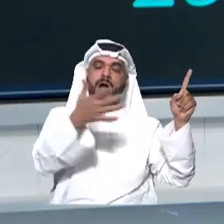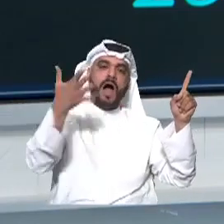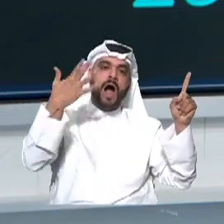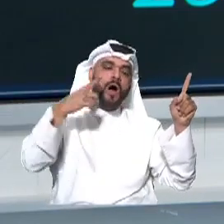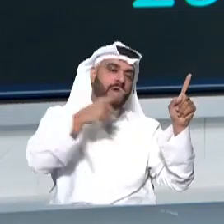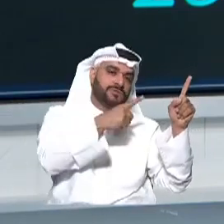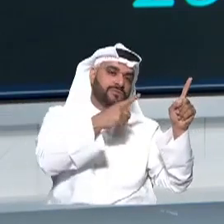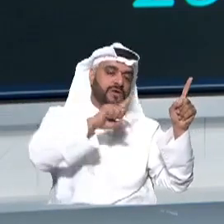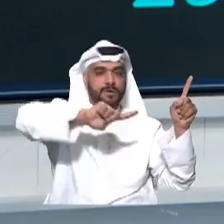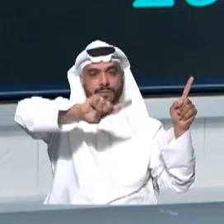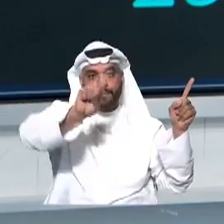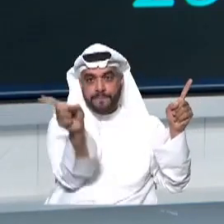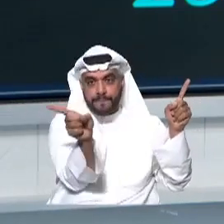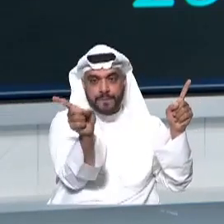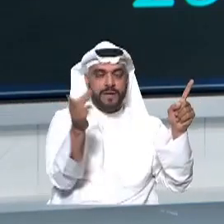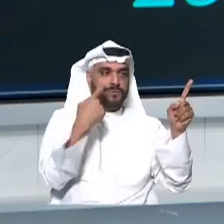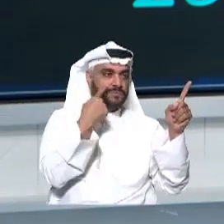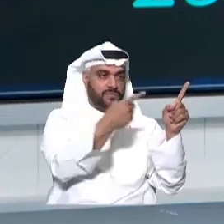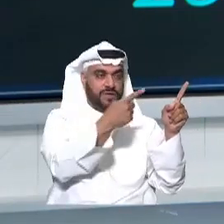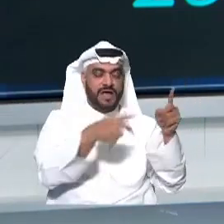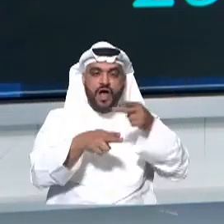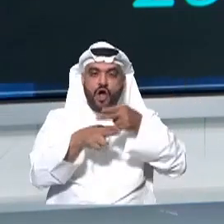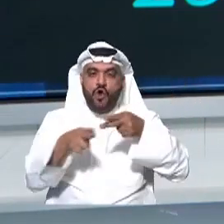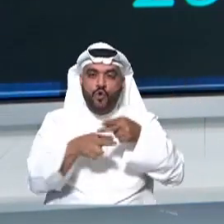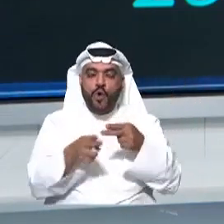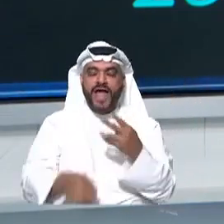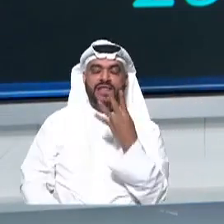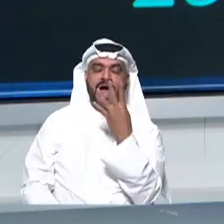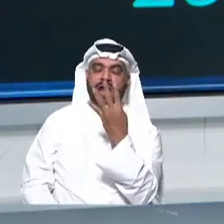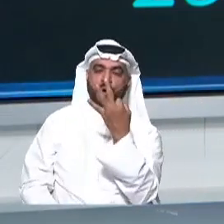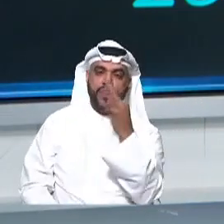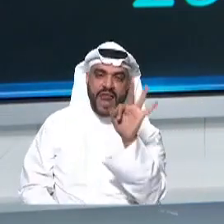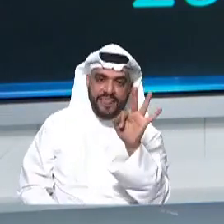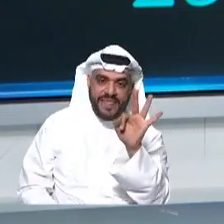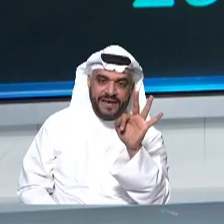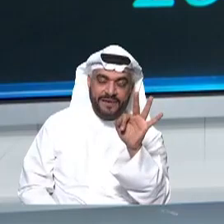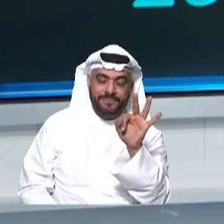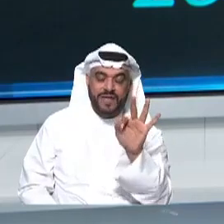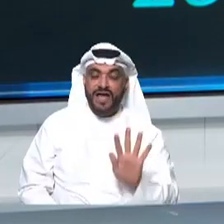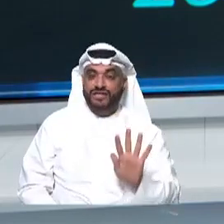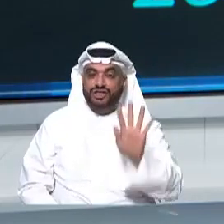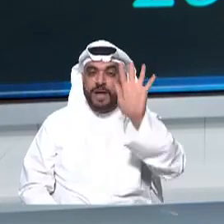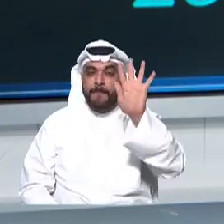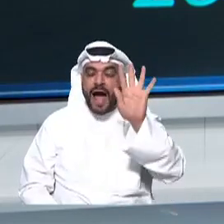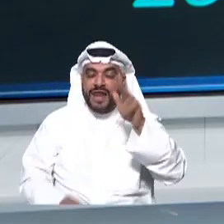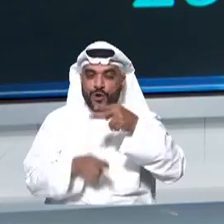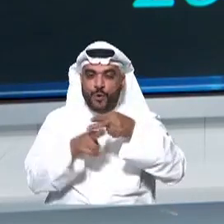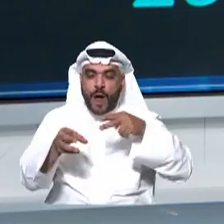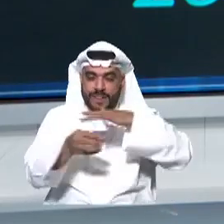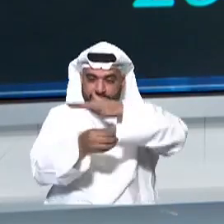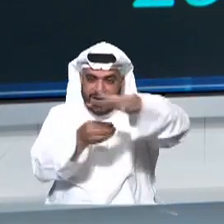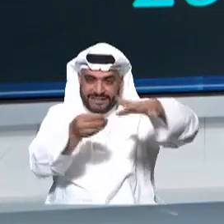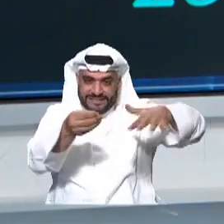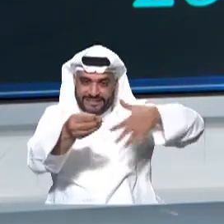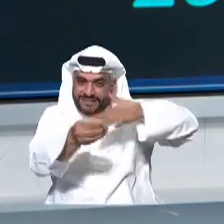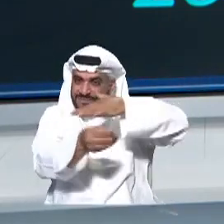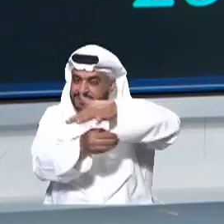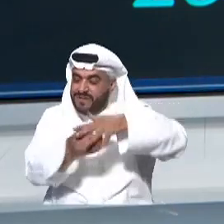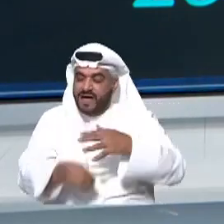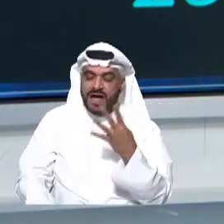في منتصف هذه الليلة، مدينة الكويت 34 درجة مئوية، زنة الشمالية وأربا بوبيان وفيلتشا قد تصل